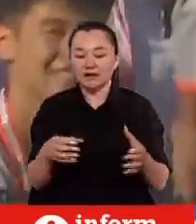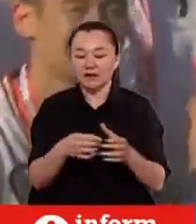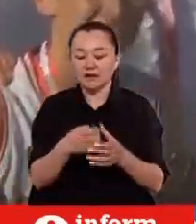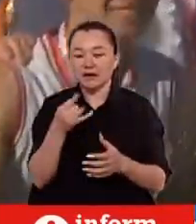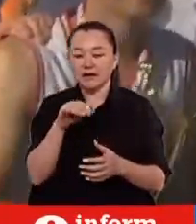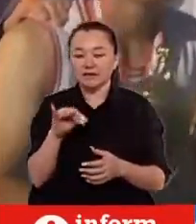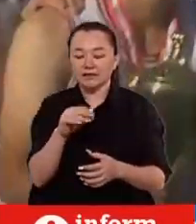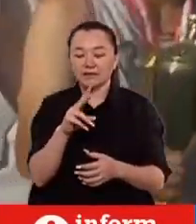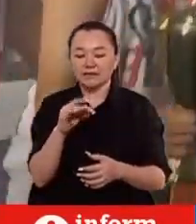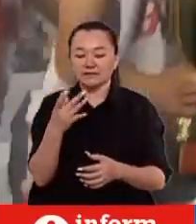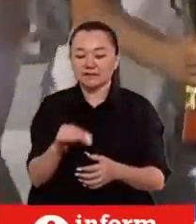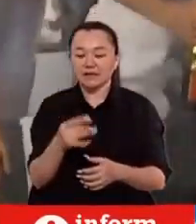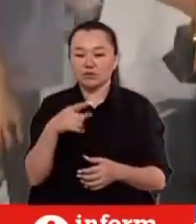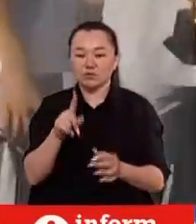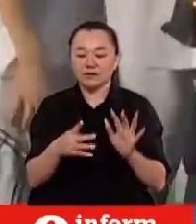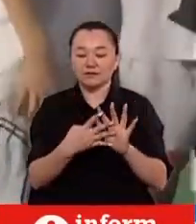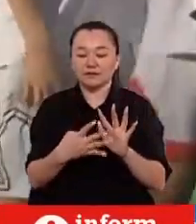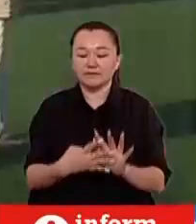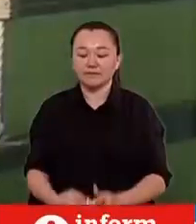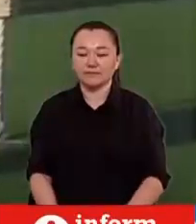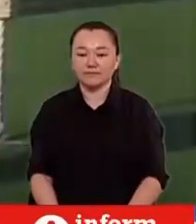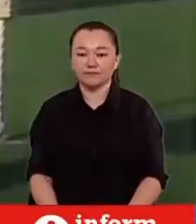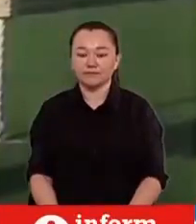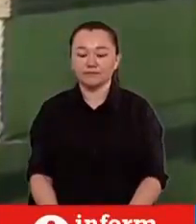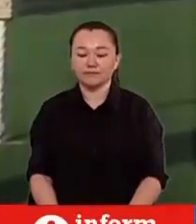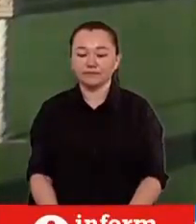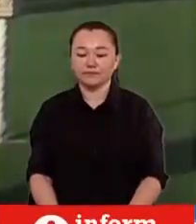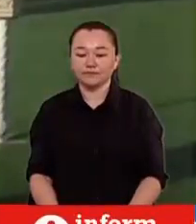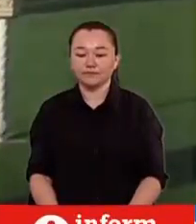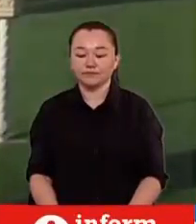IT-лицея номер 9. Сцена Новикова, Добронавдиев, Абзал Турабеков, Информбюро Шымкент.